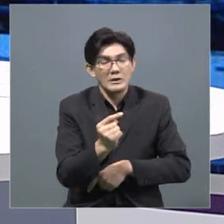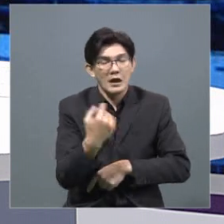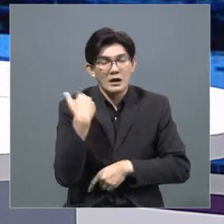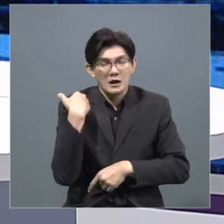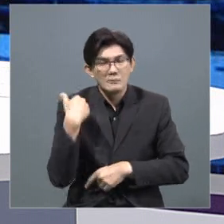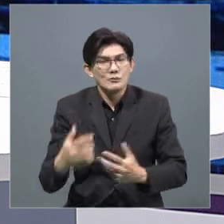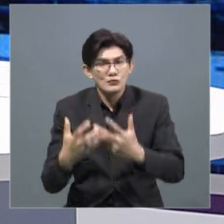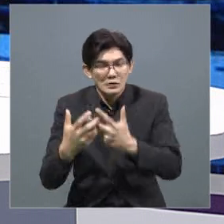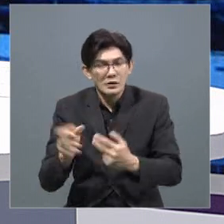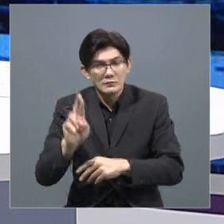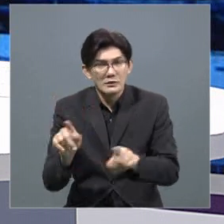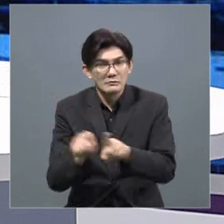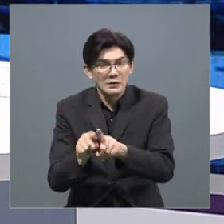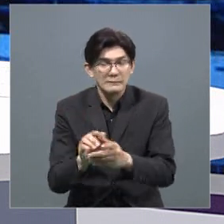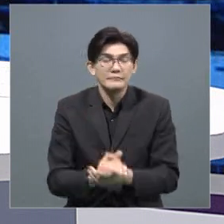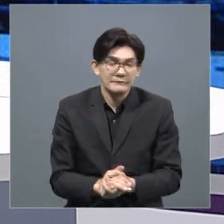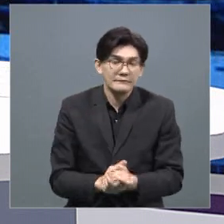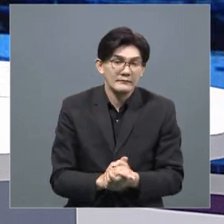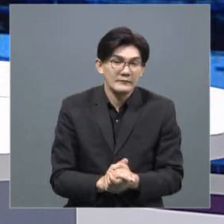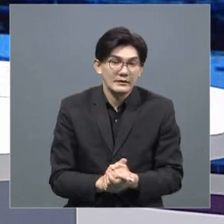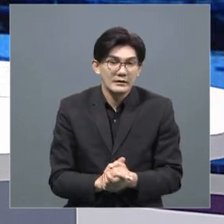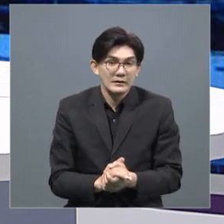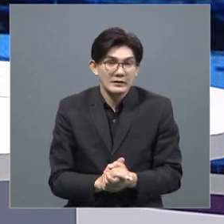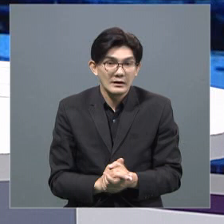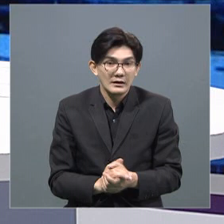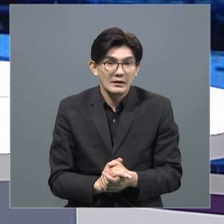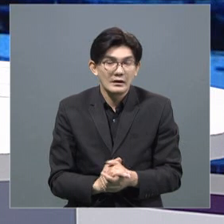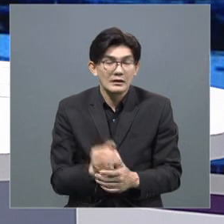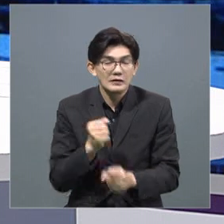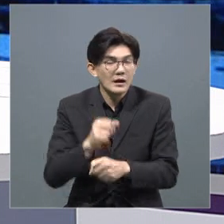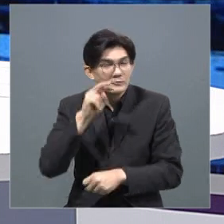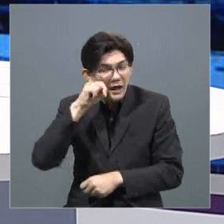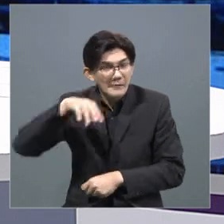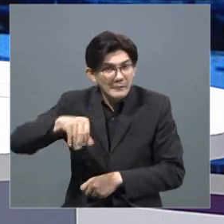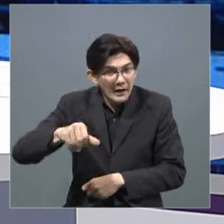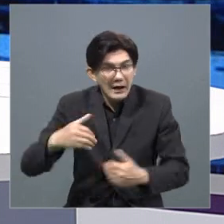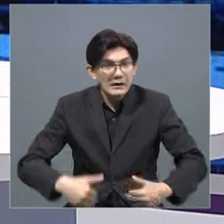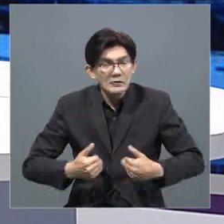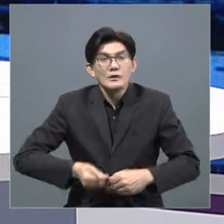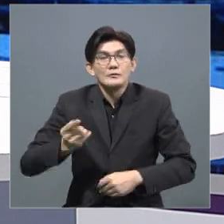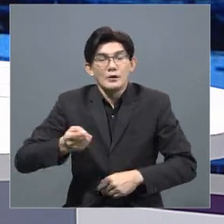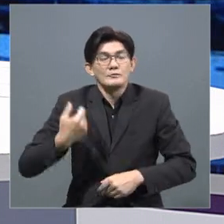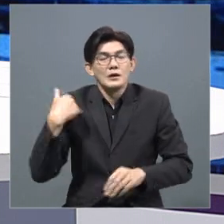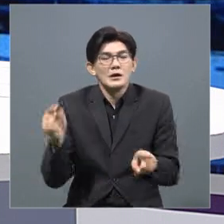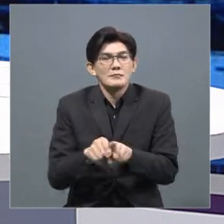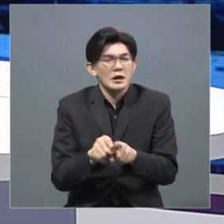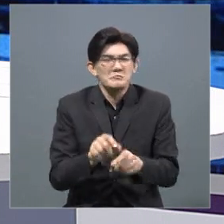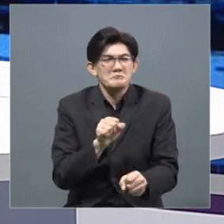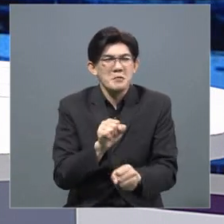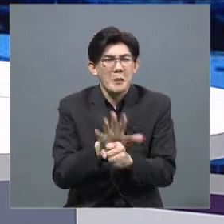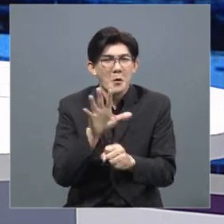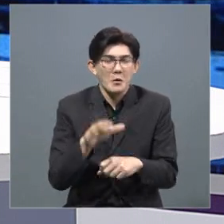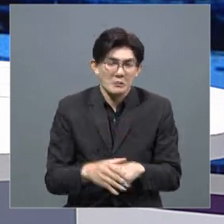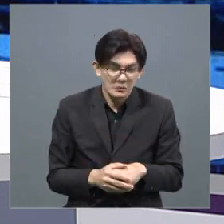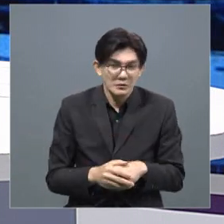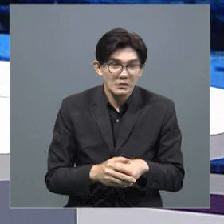ใช้ในภาคอุตสาหกรรมรวมถึงแม้แต่เป็นการผลิตน้ำปับปาเพื่อใช้ในชีวิตประจำวันของประชาชนเนี่ยมันก็จะไม่พออยู่แล้วนะ